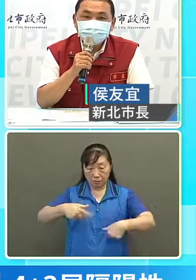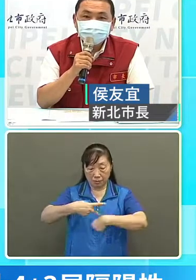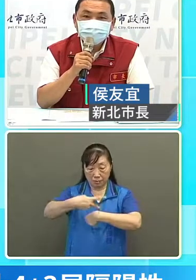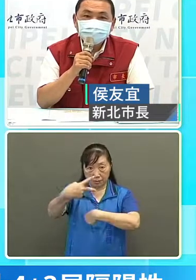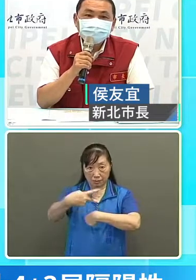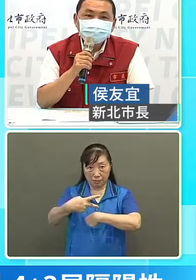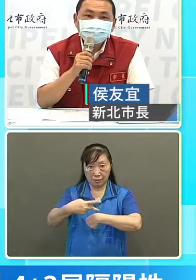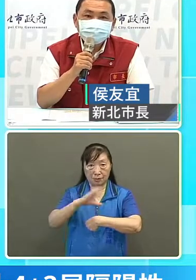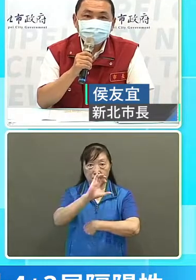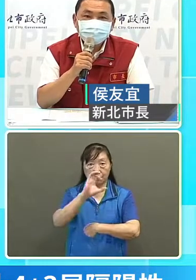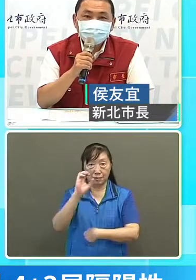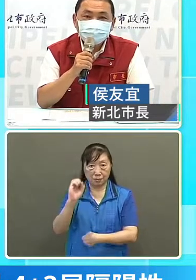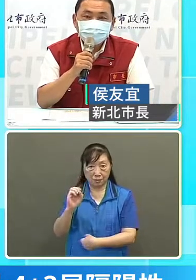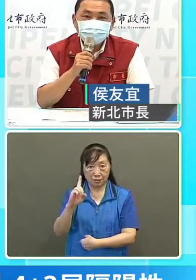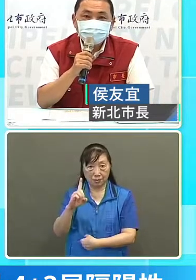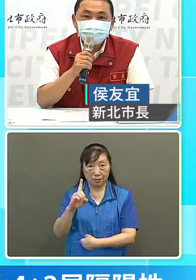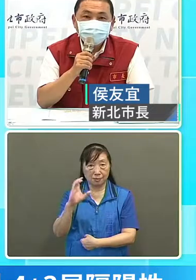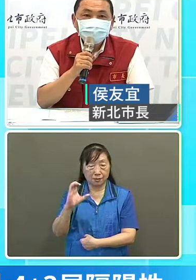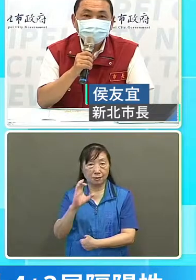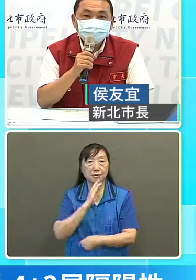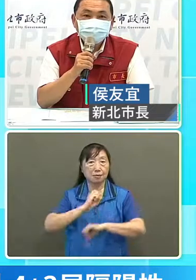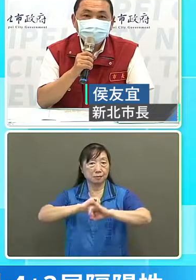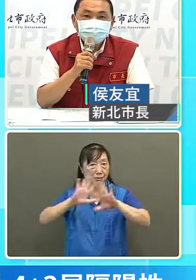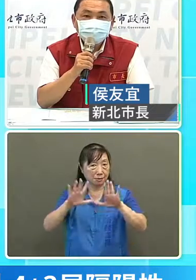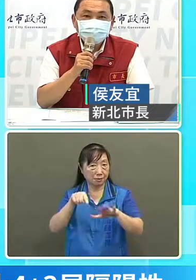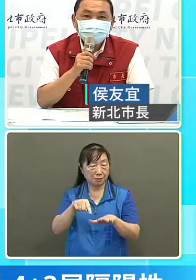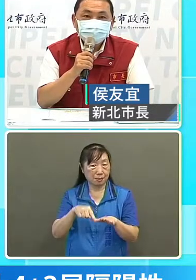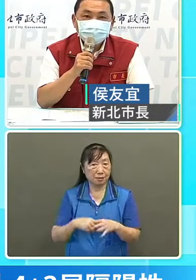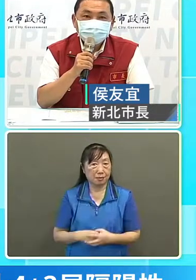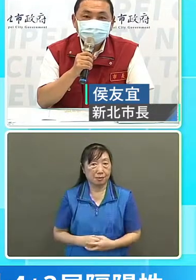2点钟 CDC 公布